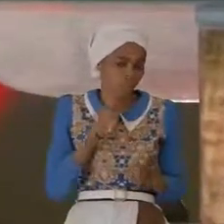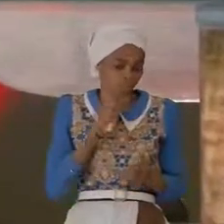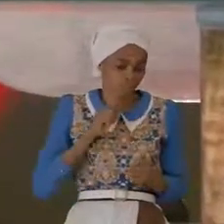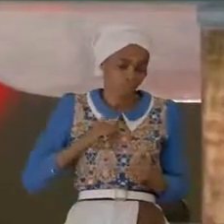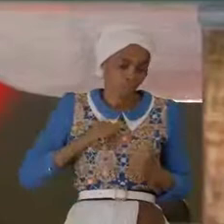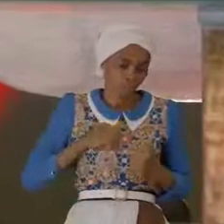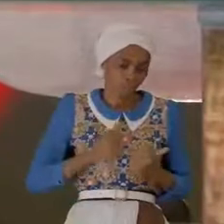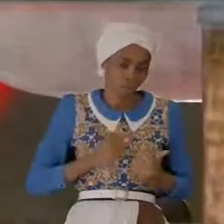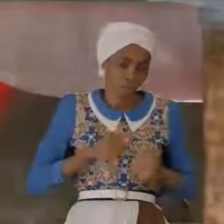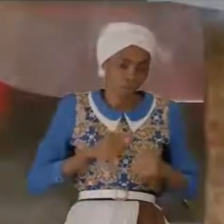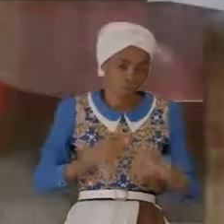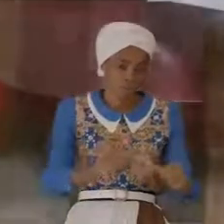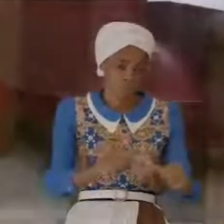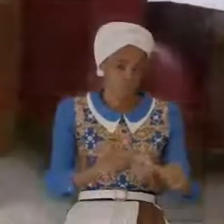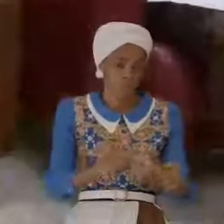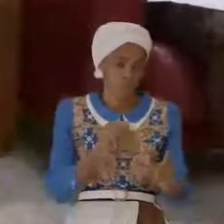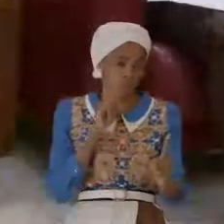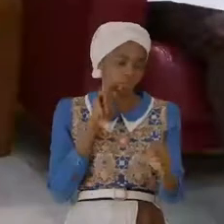et ils gardent